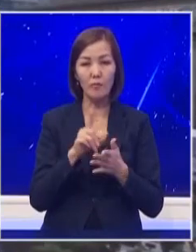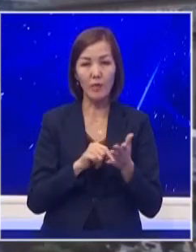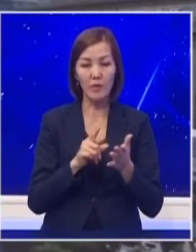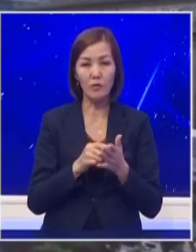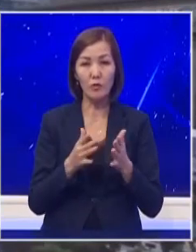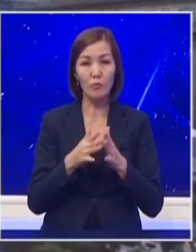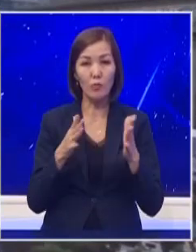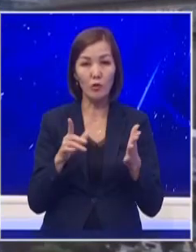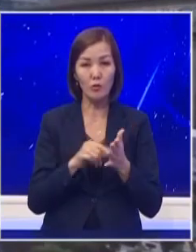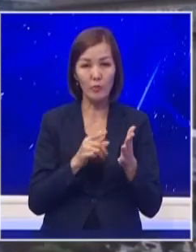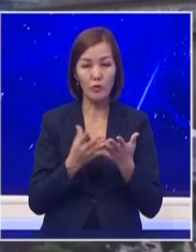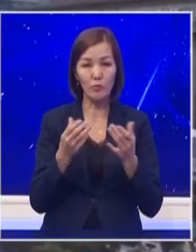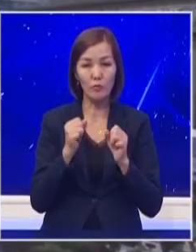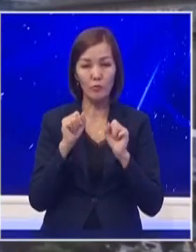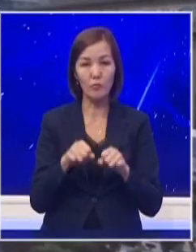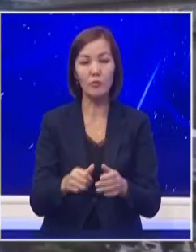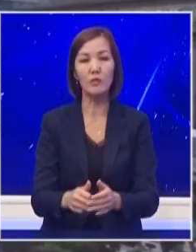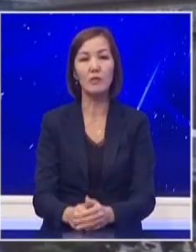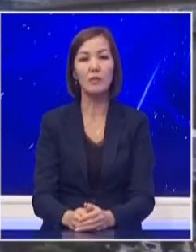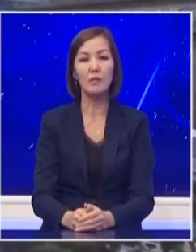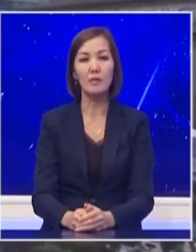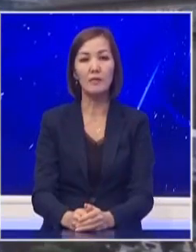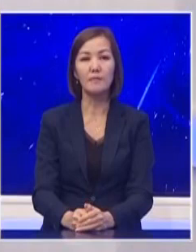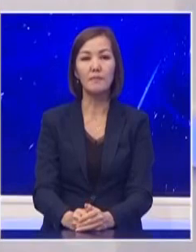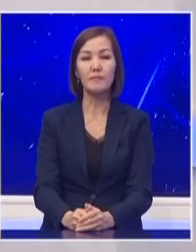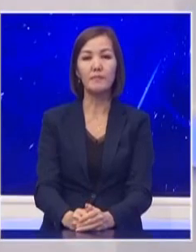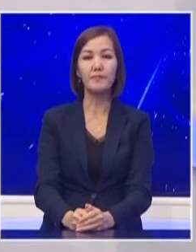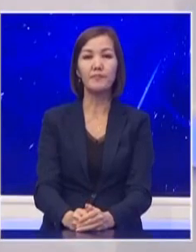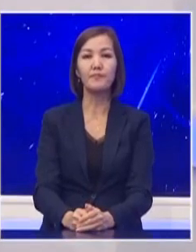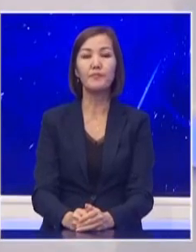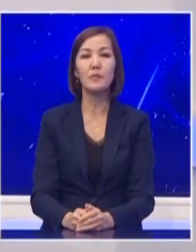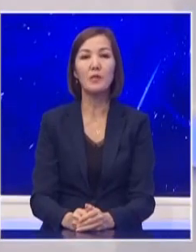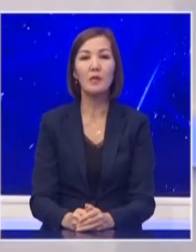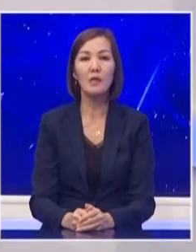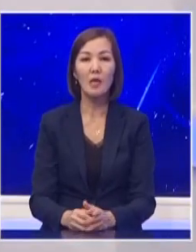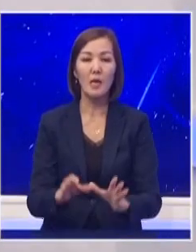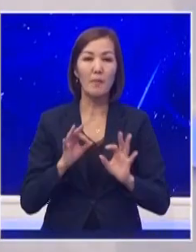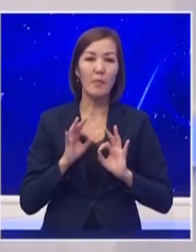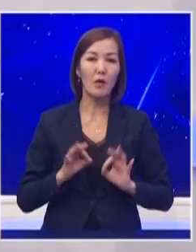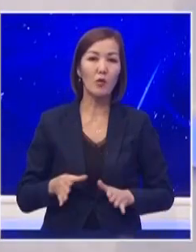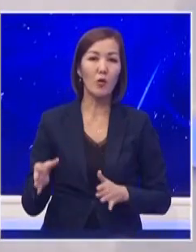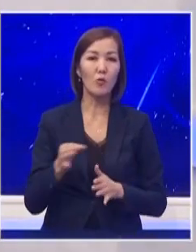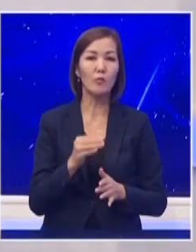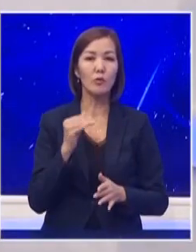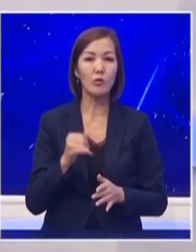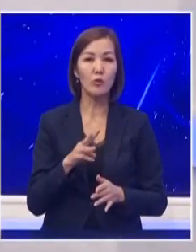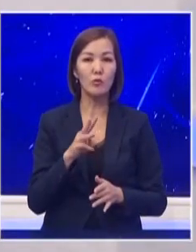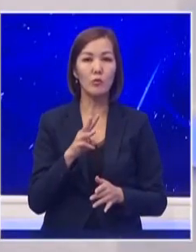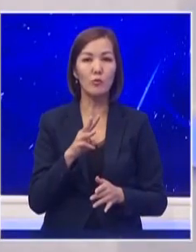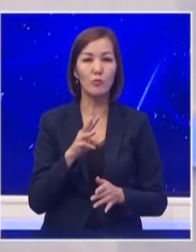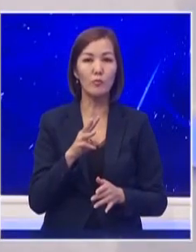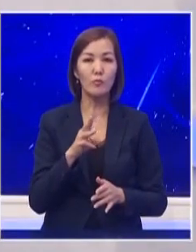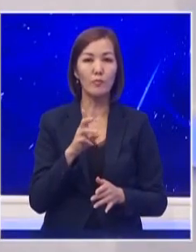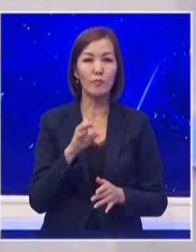пенсию И на пенсии с накопительный пенсионной системы лицо лицом к лицу прокурор области жетысума